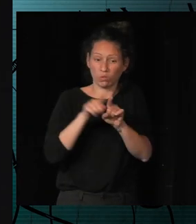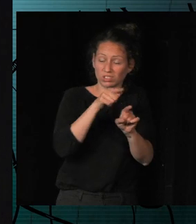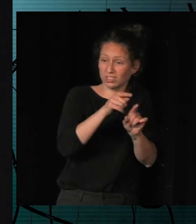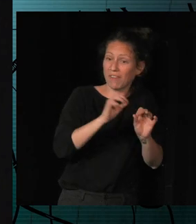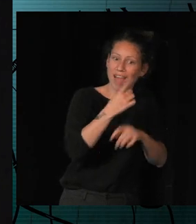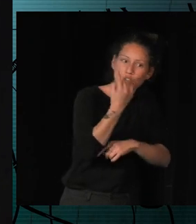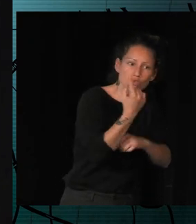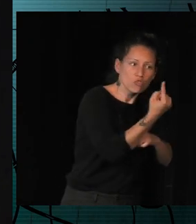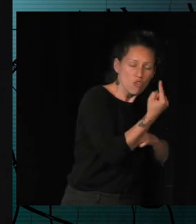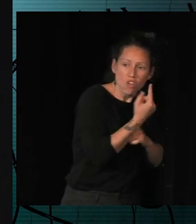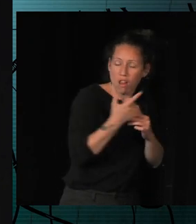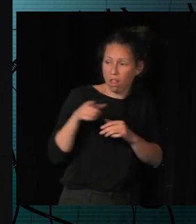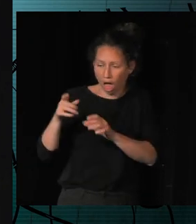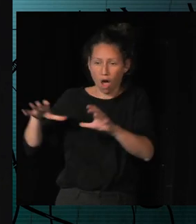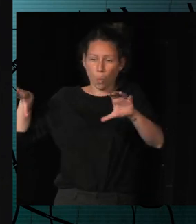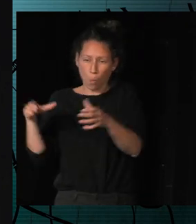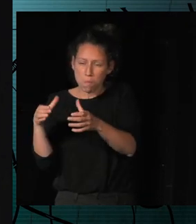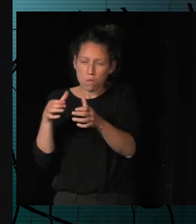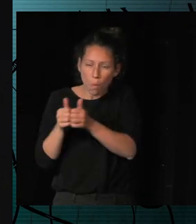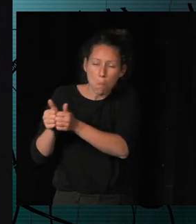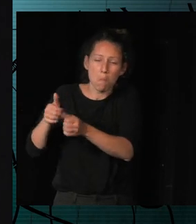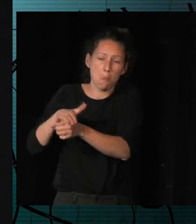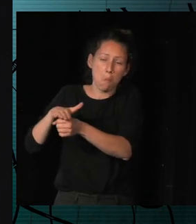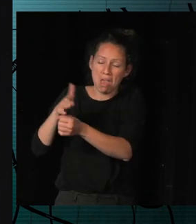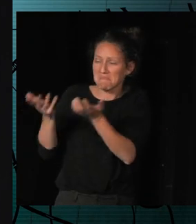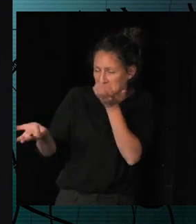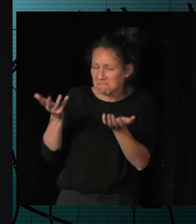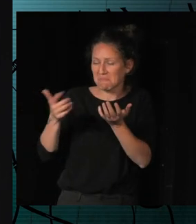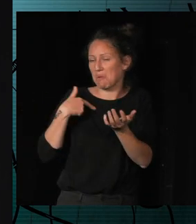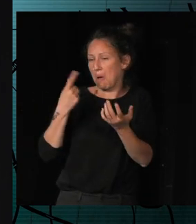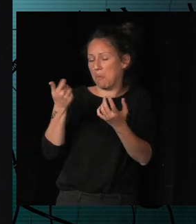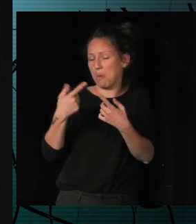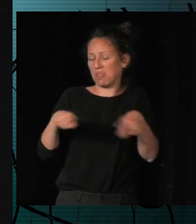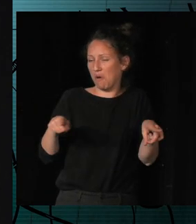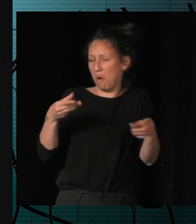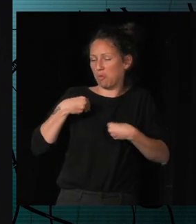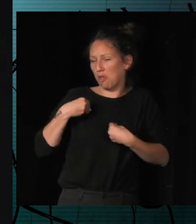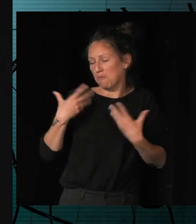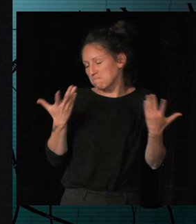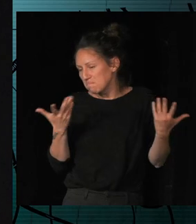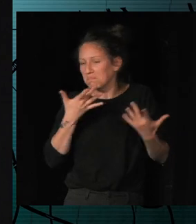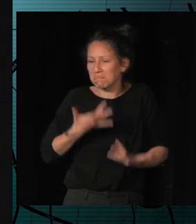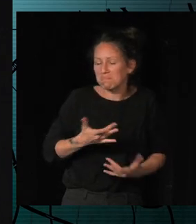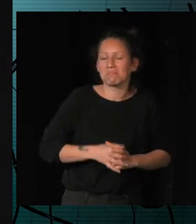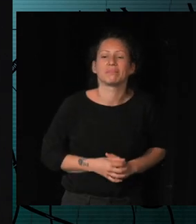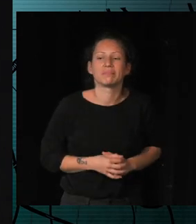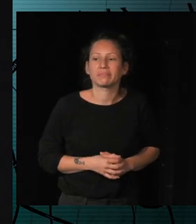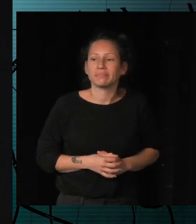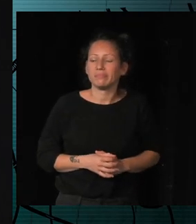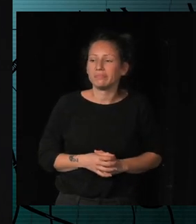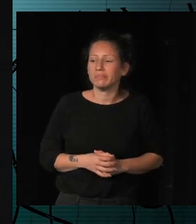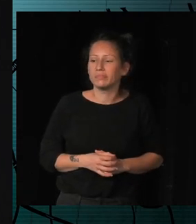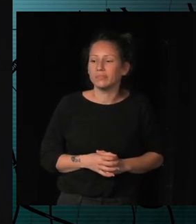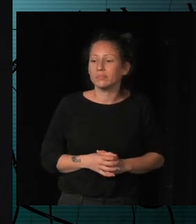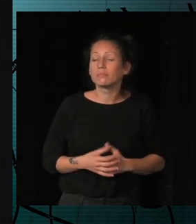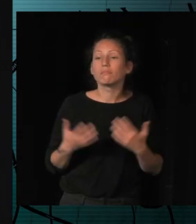de côé chassau sorcière assez classique qu'on a vu pas mal de fois au cinéma mais qui a du sens encore une fois puisque le si on parle de féminité et qu'on aborde tout ça